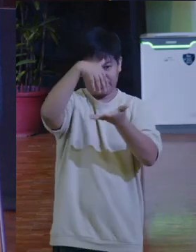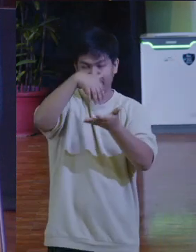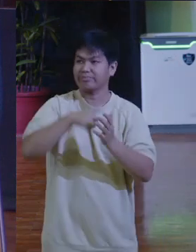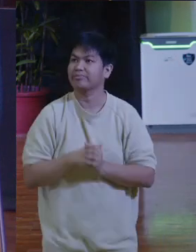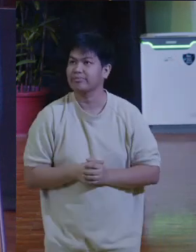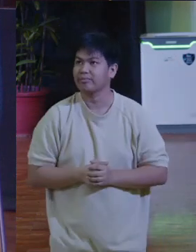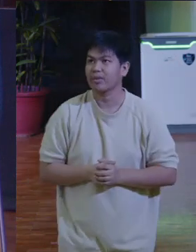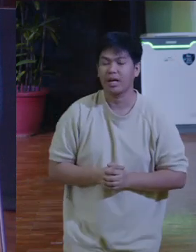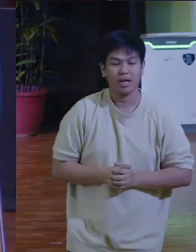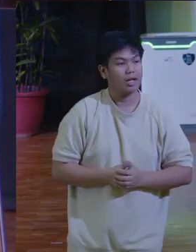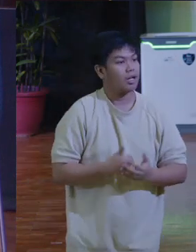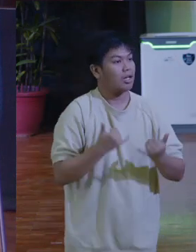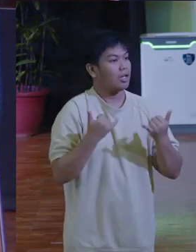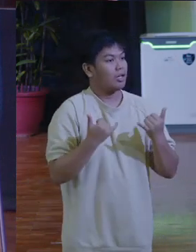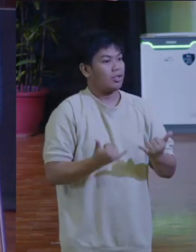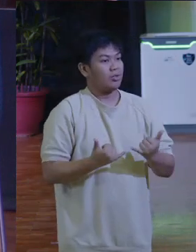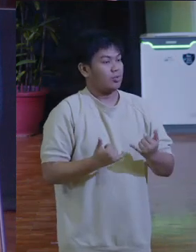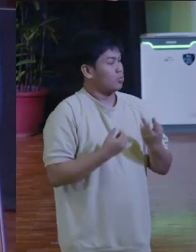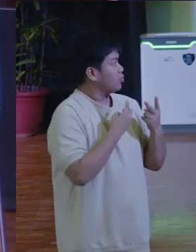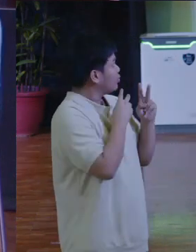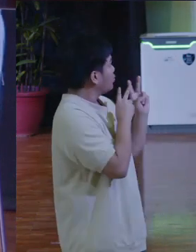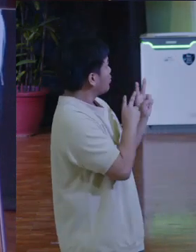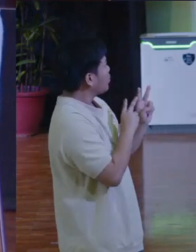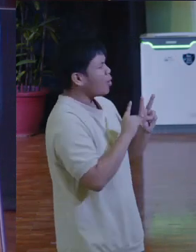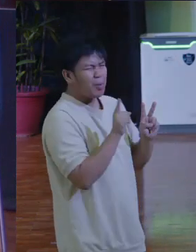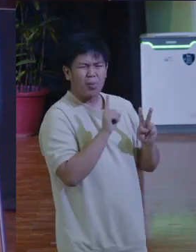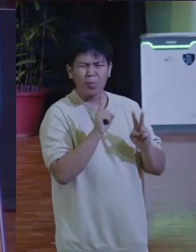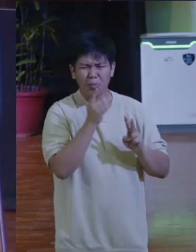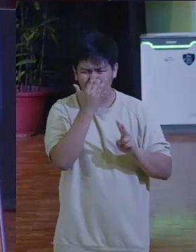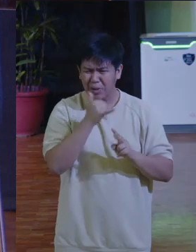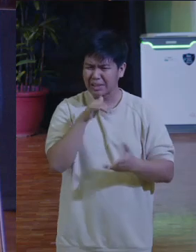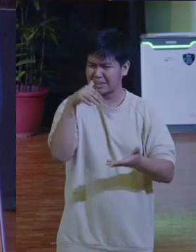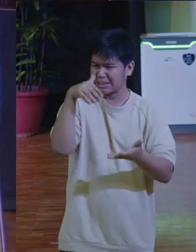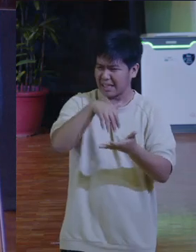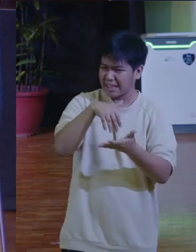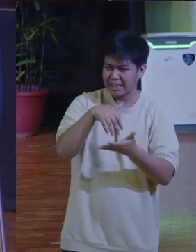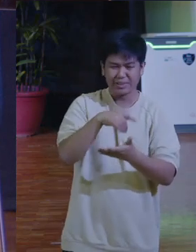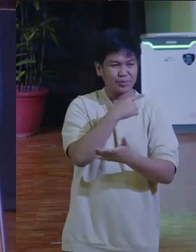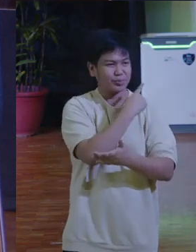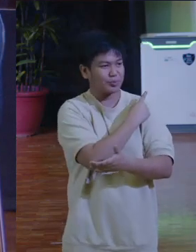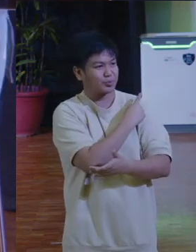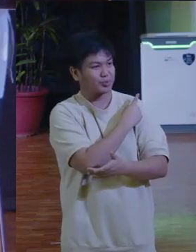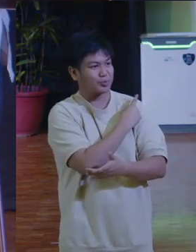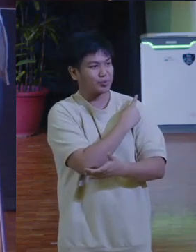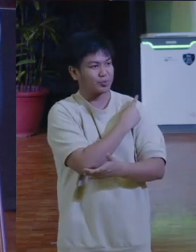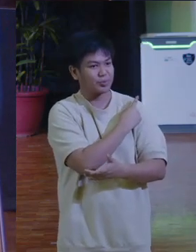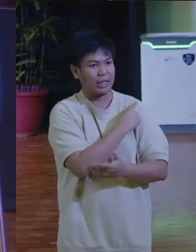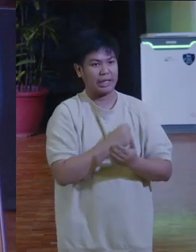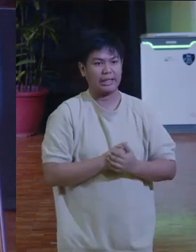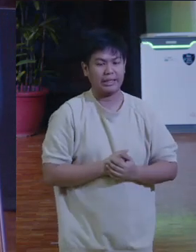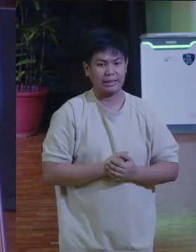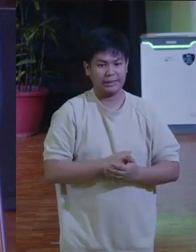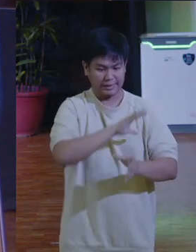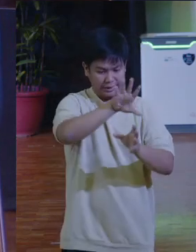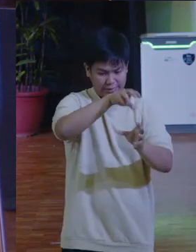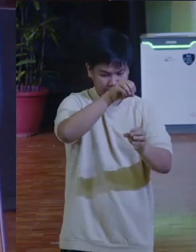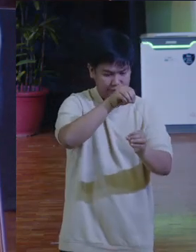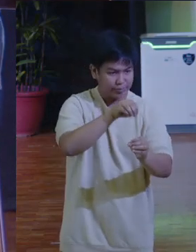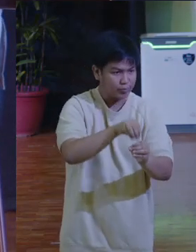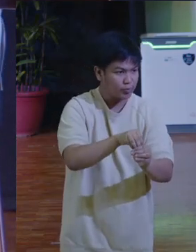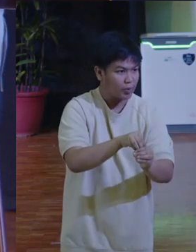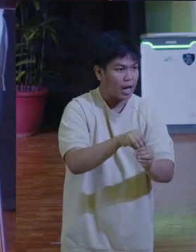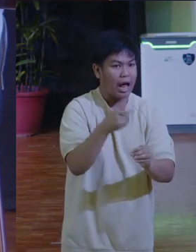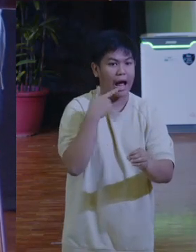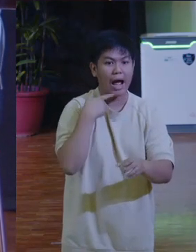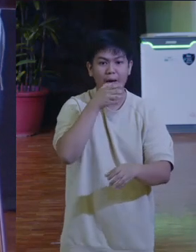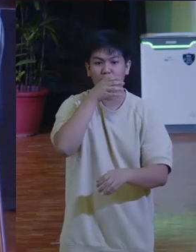Ano naman ang nilalaman ng ating talata na pag-aaralan? Bilang isang summary, napapaloob dito ang